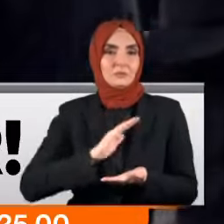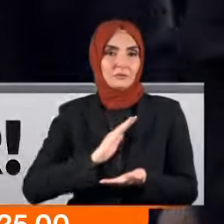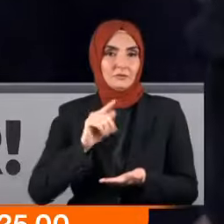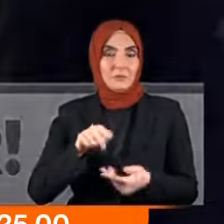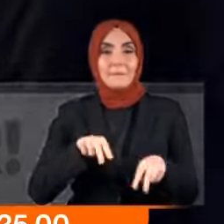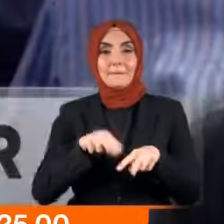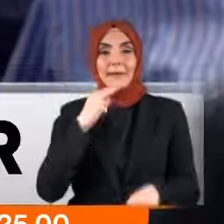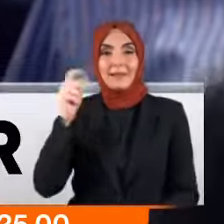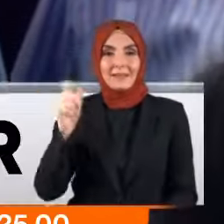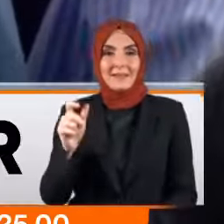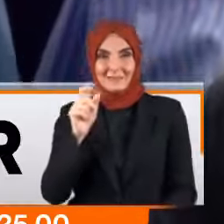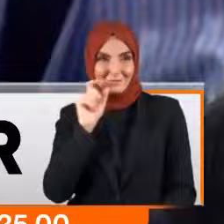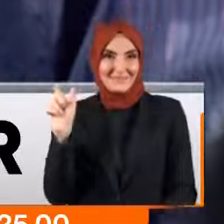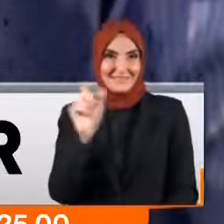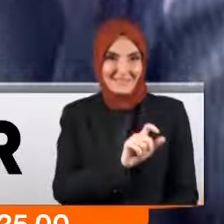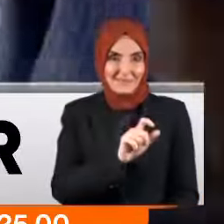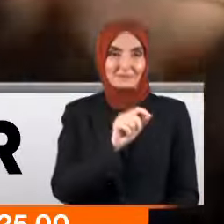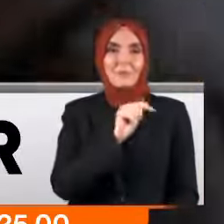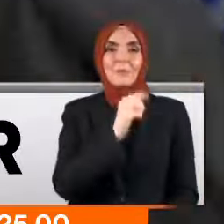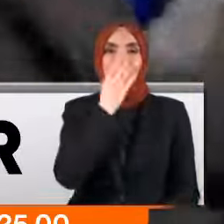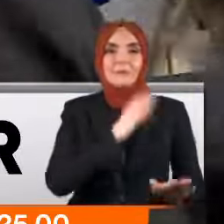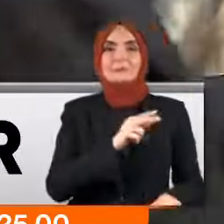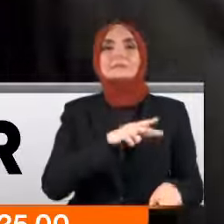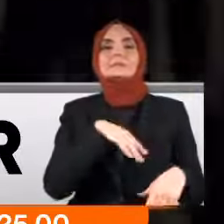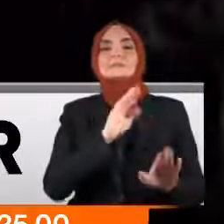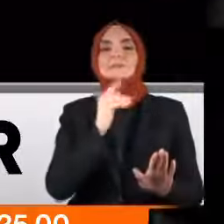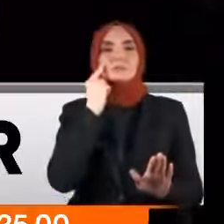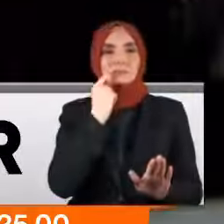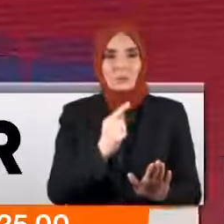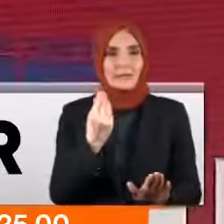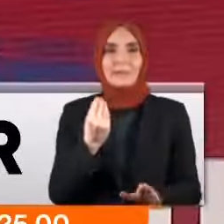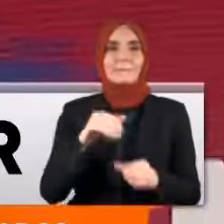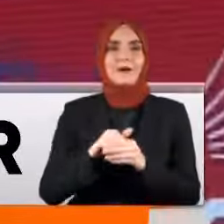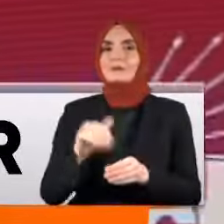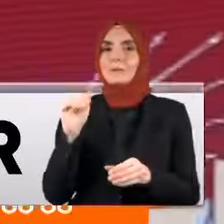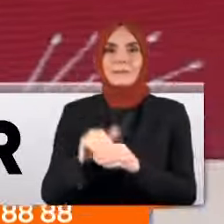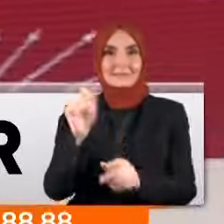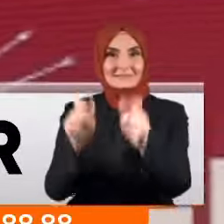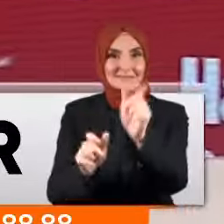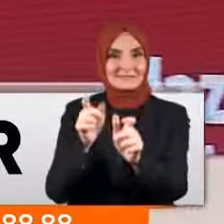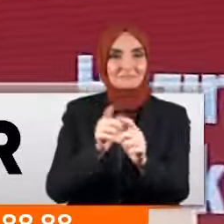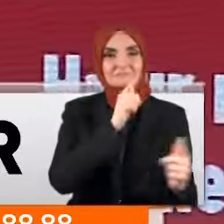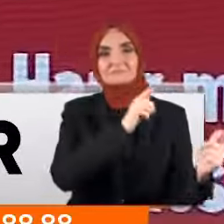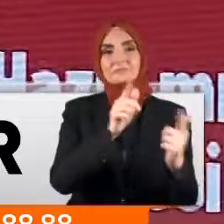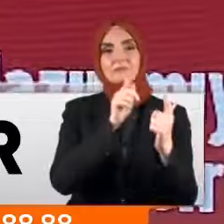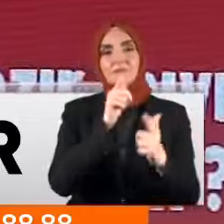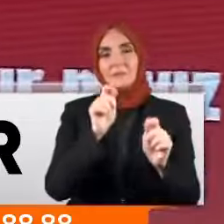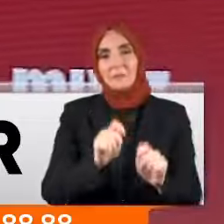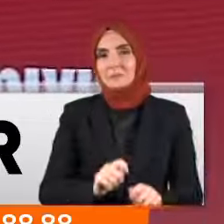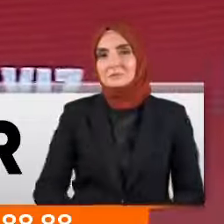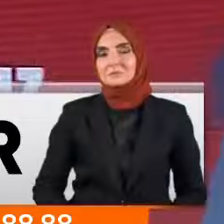beklediği cevabı alamayan Özgür Özel bu kez ibreyi İyi Parti seçmenine çevirdi. Şimdi o verilen söz